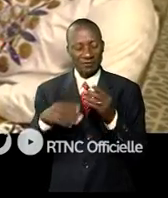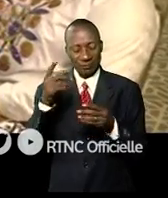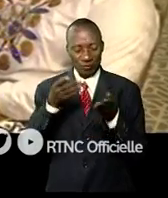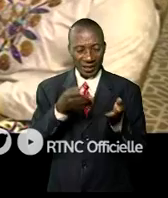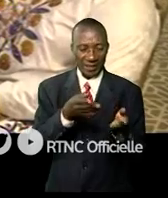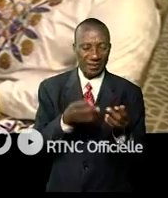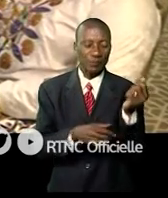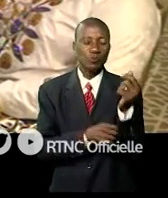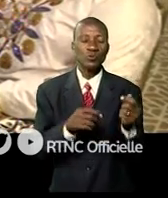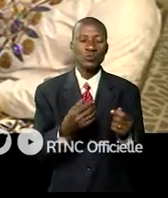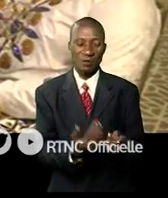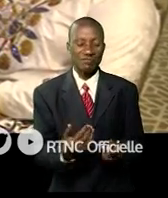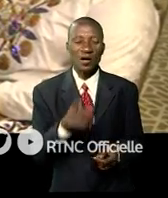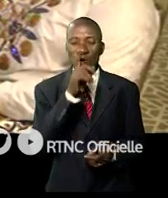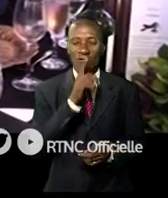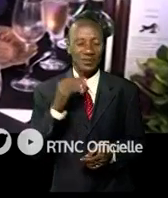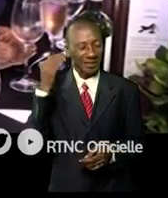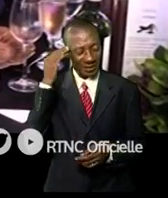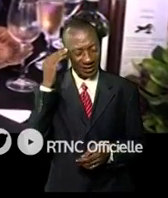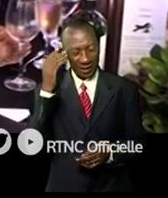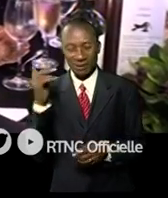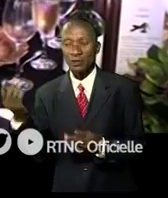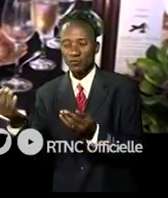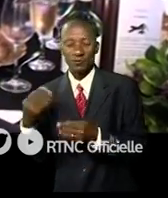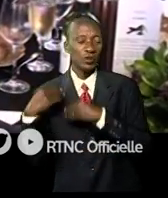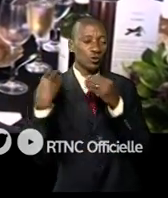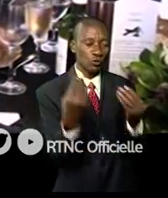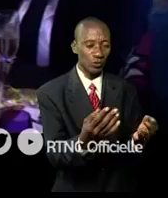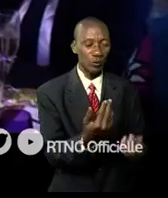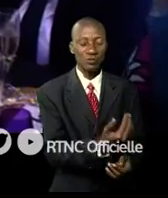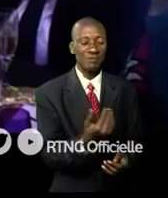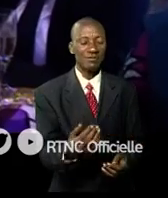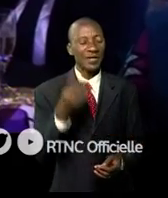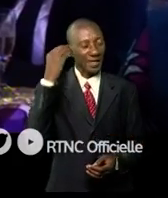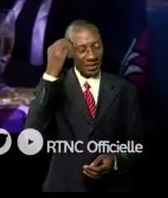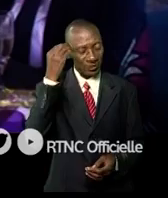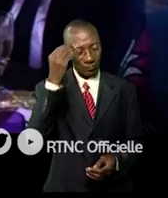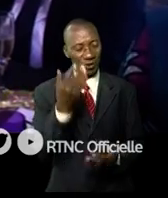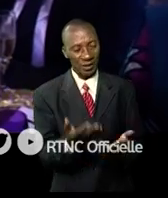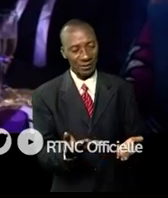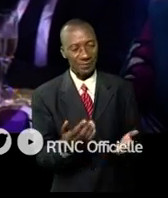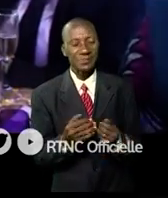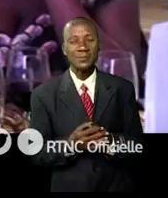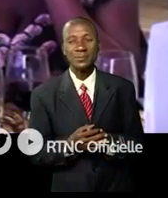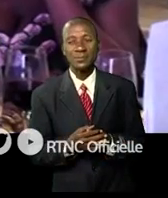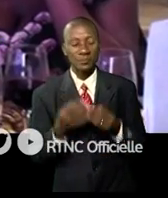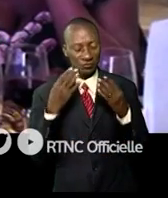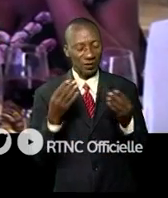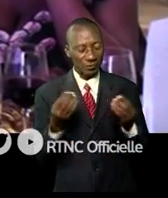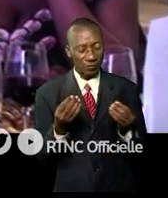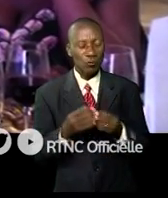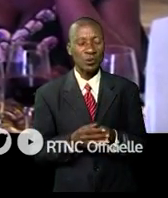tout prix à donner de l'espoir et un avenir meilleur à cette catégorie de personnes. Voilà pourquoi,